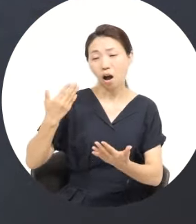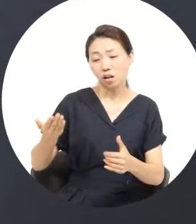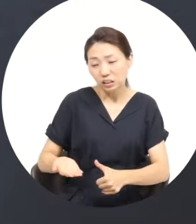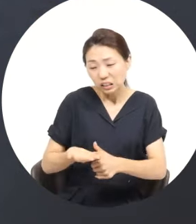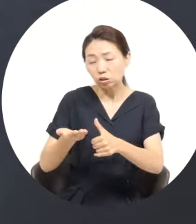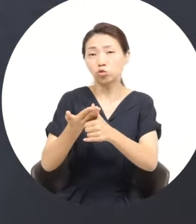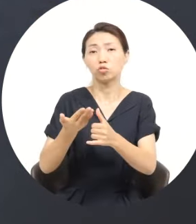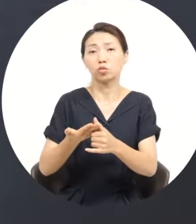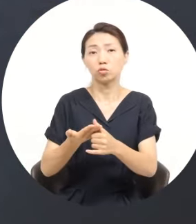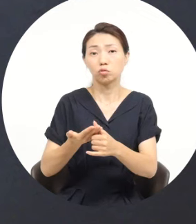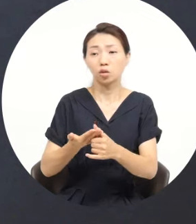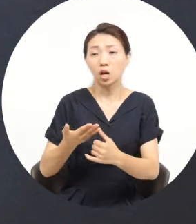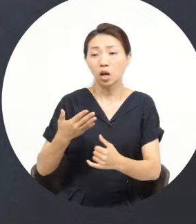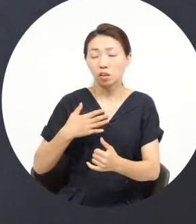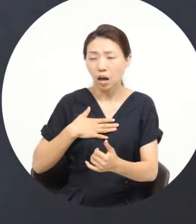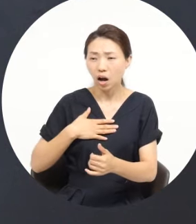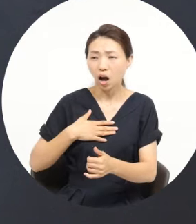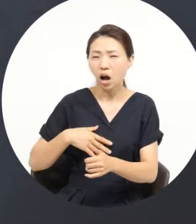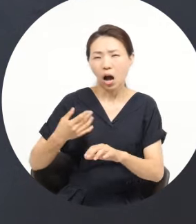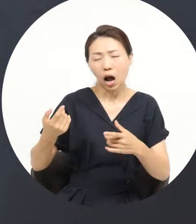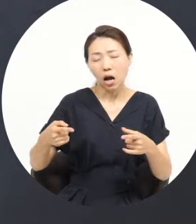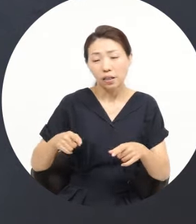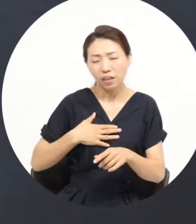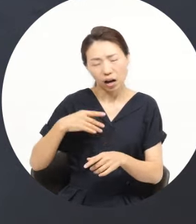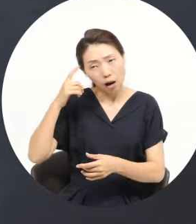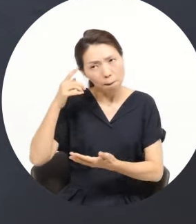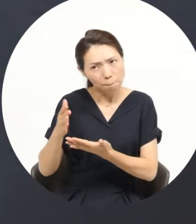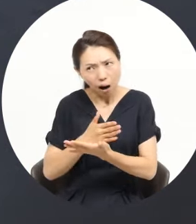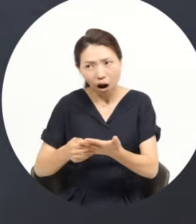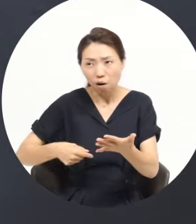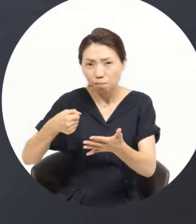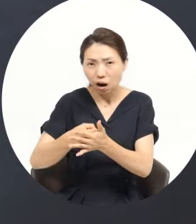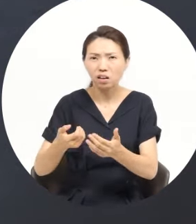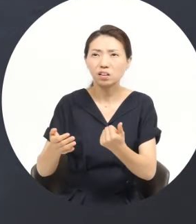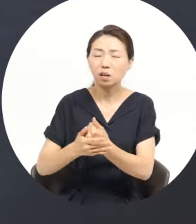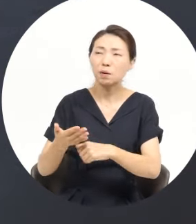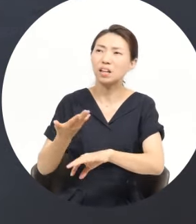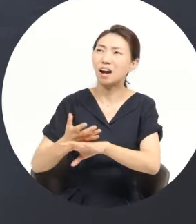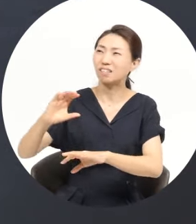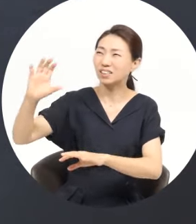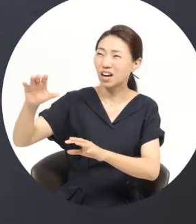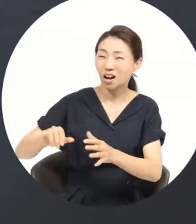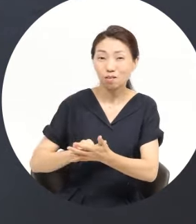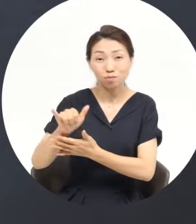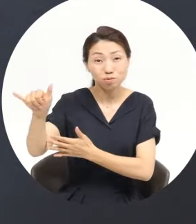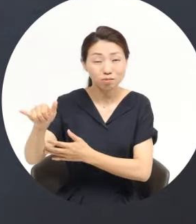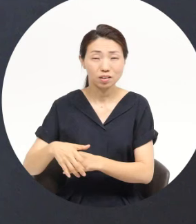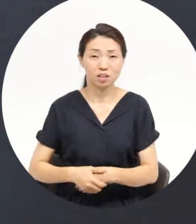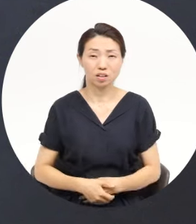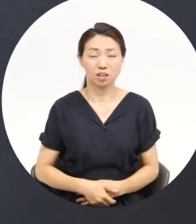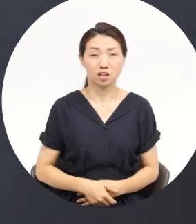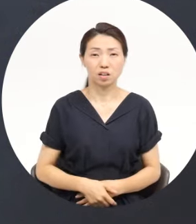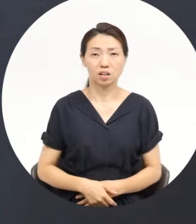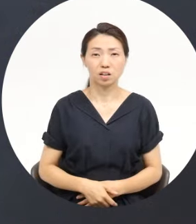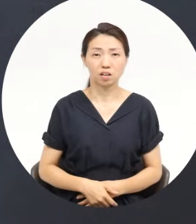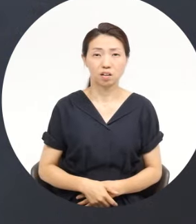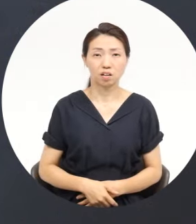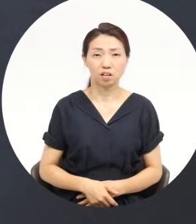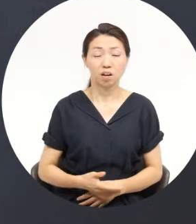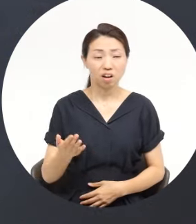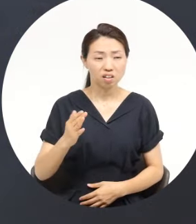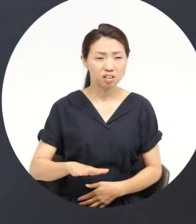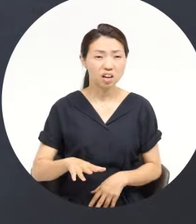했는데 이런 일이 벌어졌다는 거를 그거 무슨 인터넷 써서 사귄 남자 책임으로 돌리는